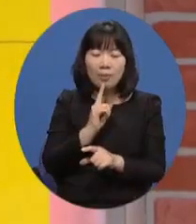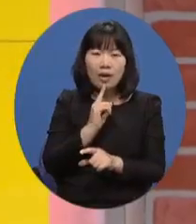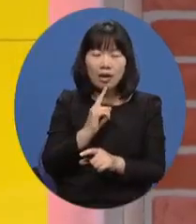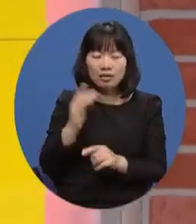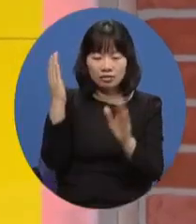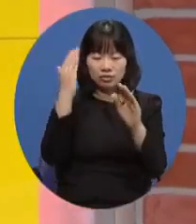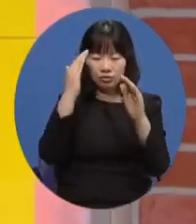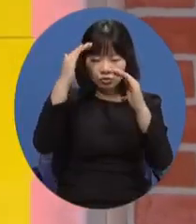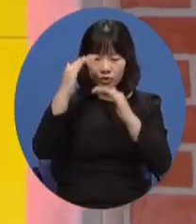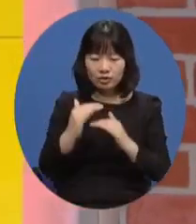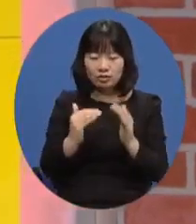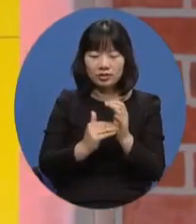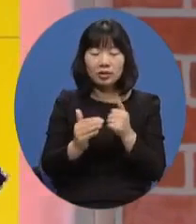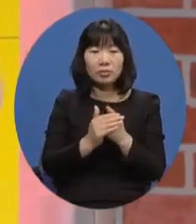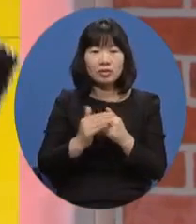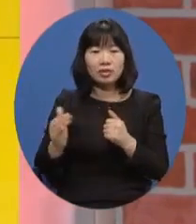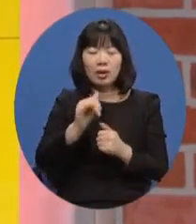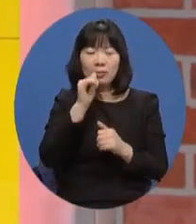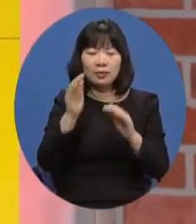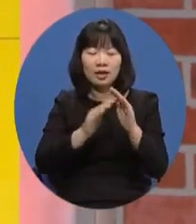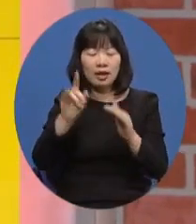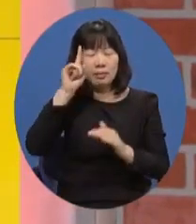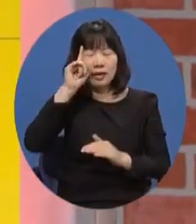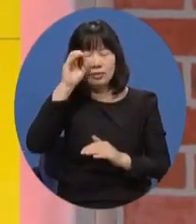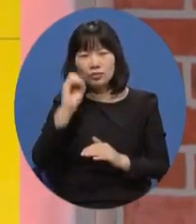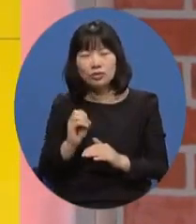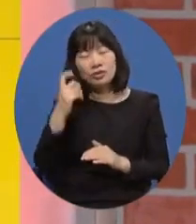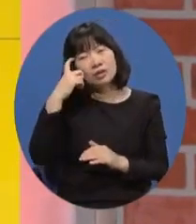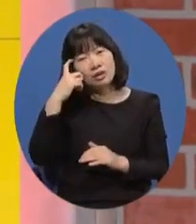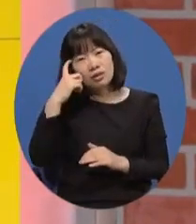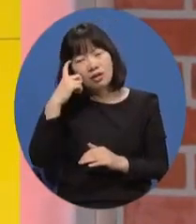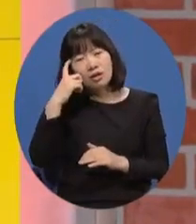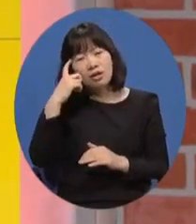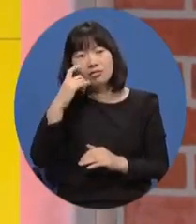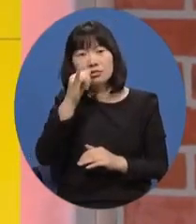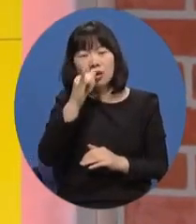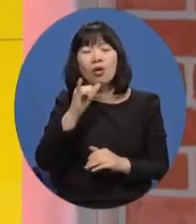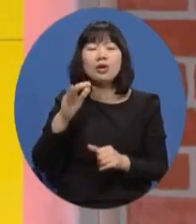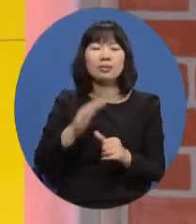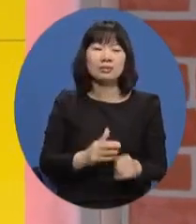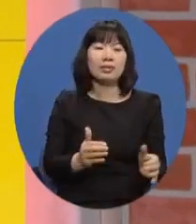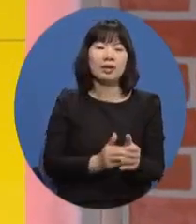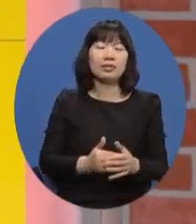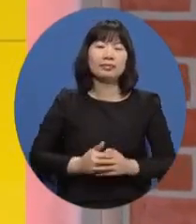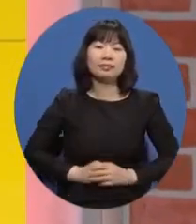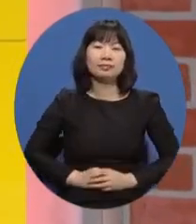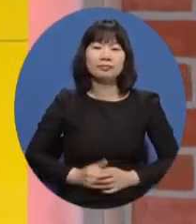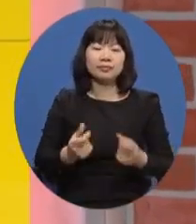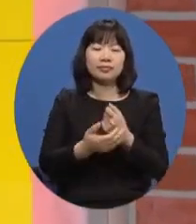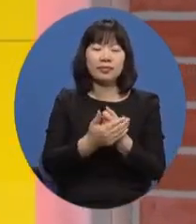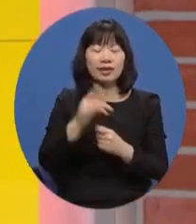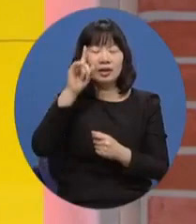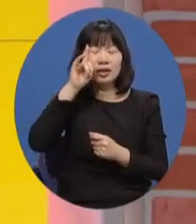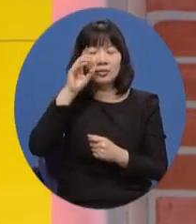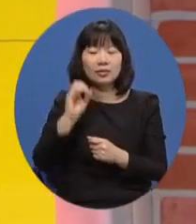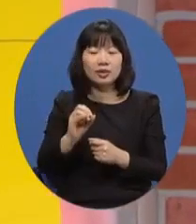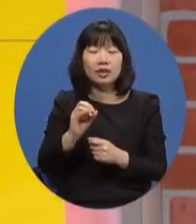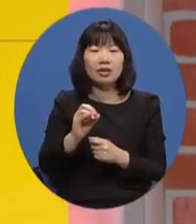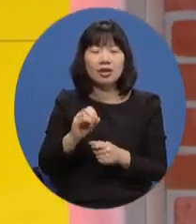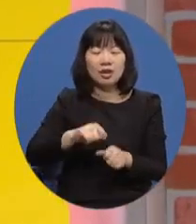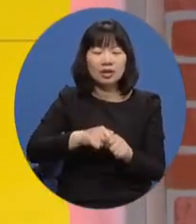수정하는 과정이거든요. 그러니까 절대로 완벽주의적인 생각을 했다가는 실패해요. 그래서 완벽주의인